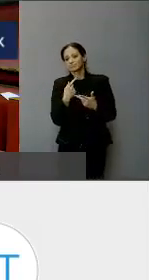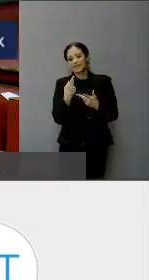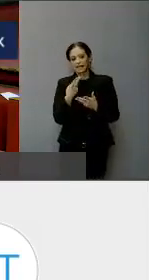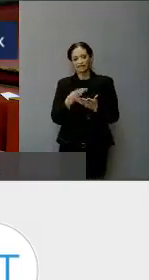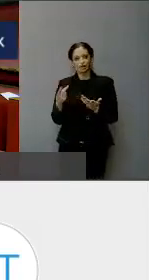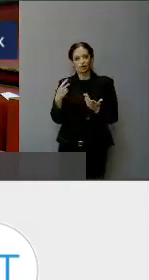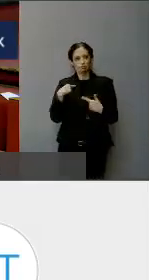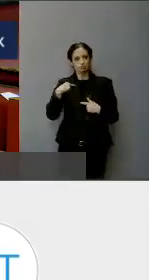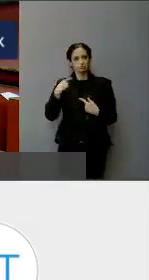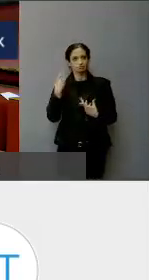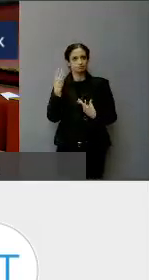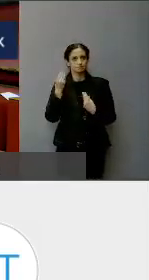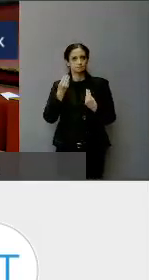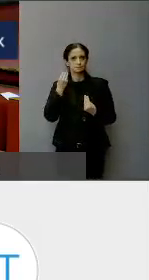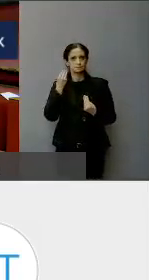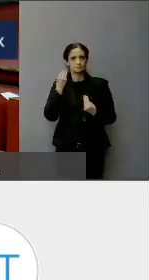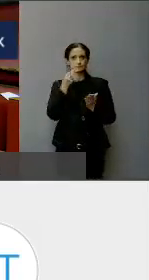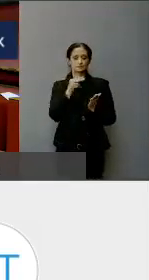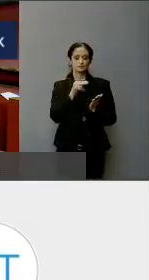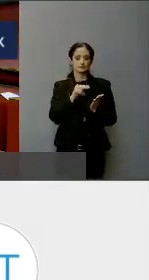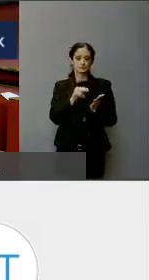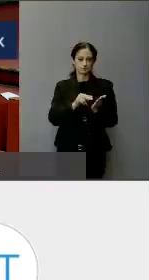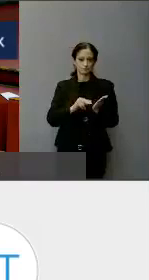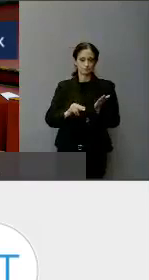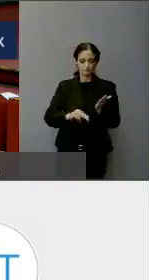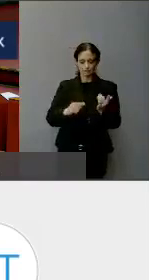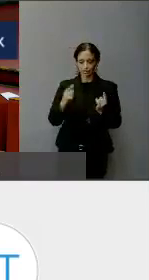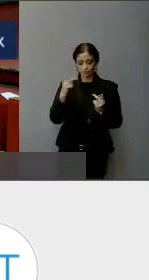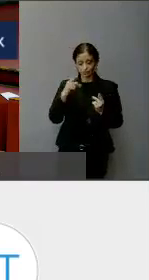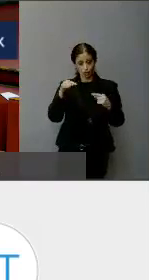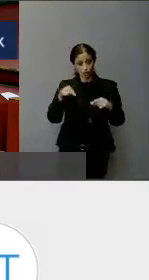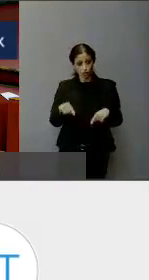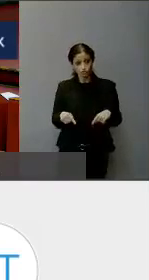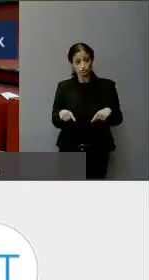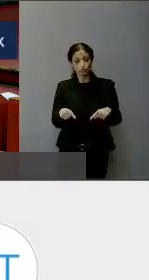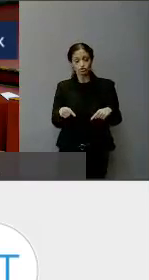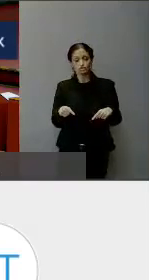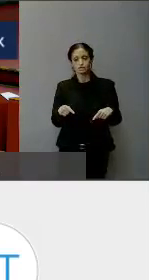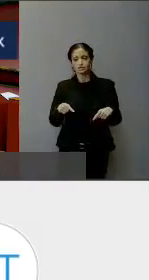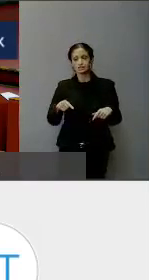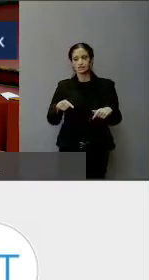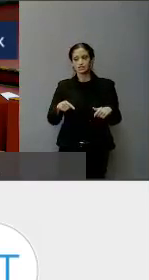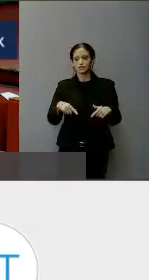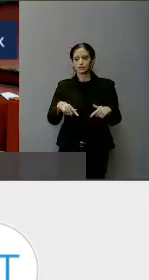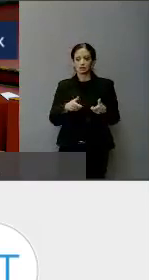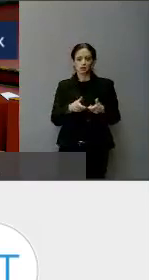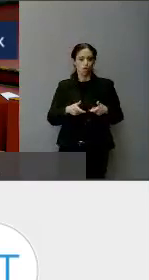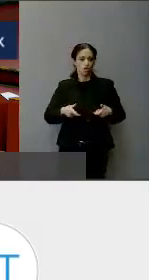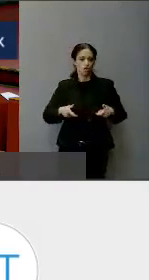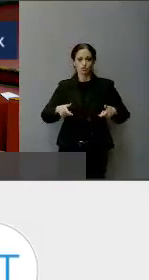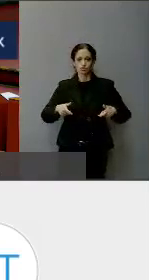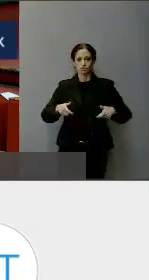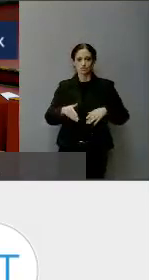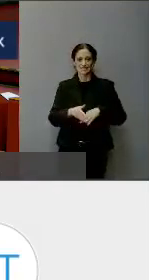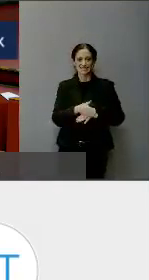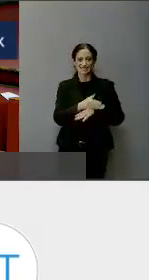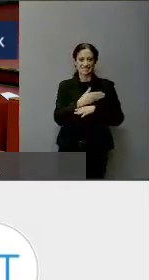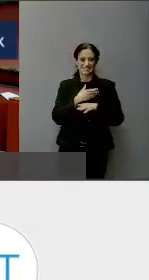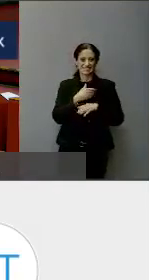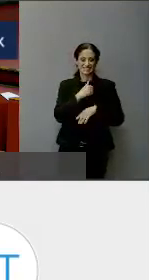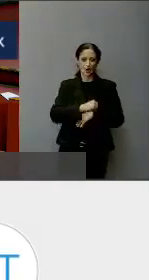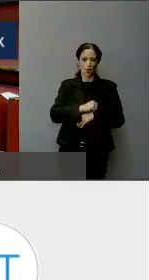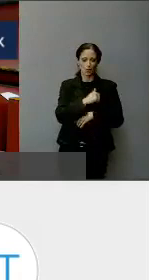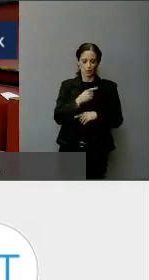una delle fasi più difficili secondo me che sia affrontate in questo consiglio comunale che non